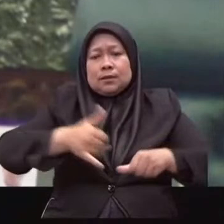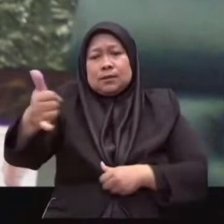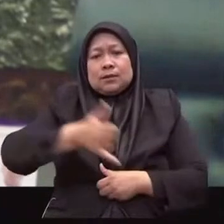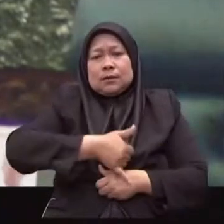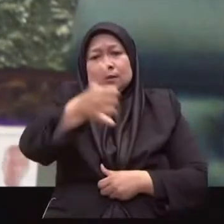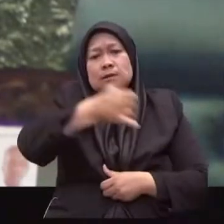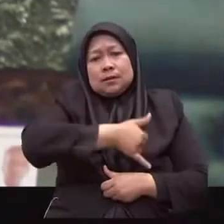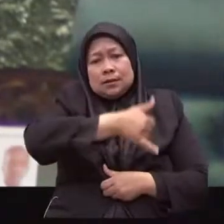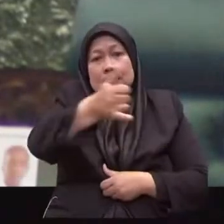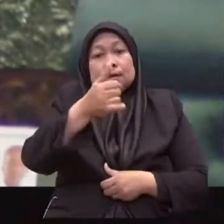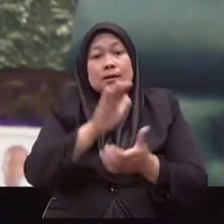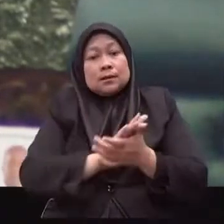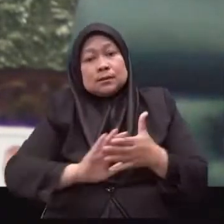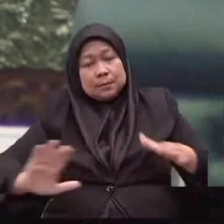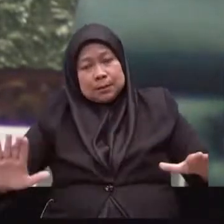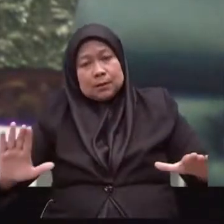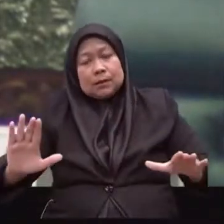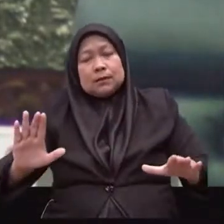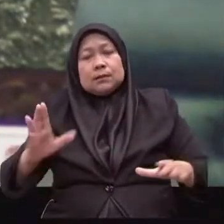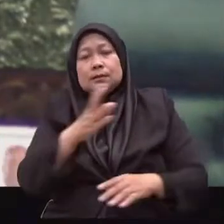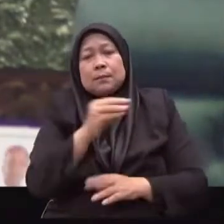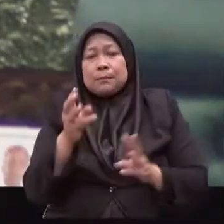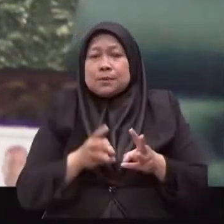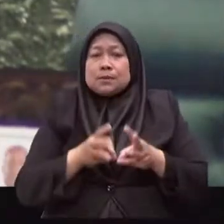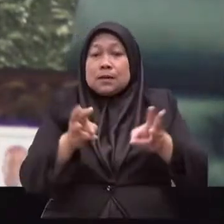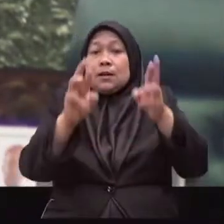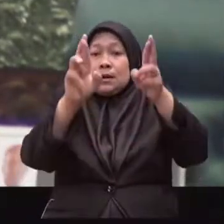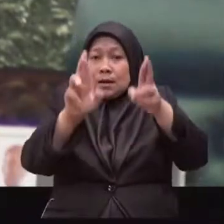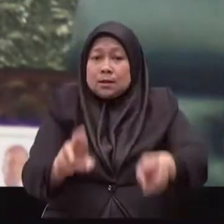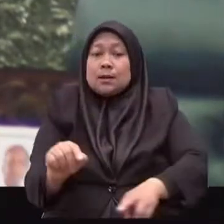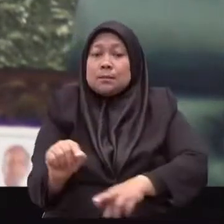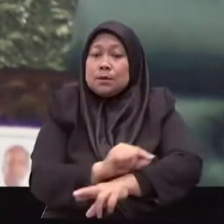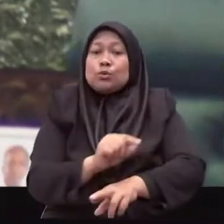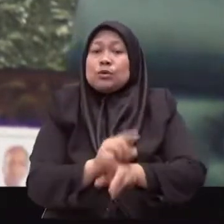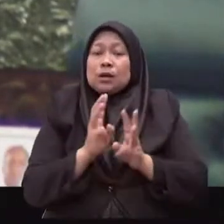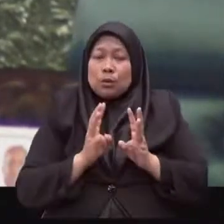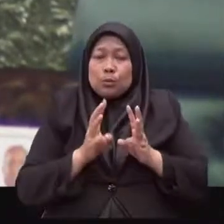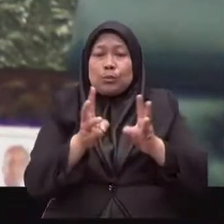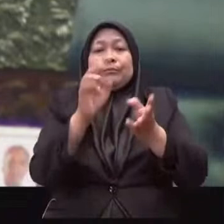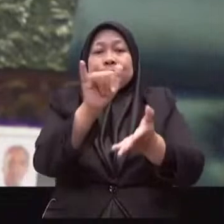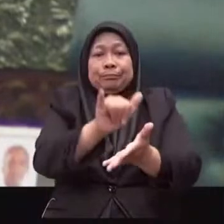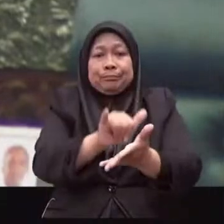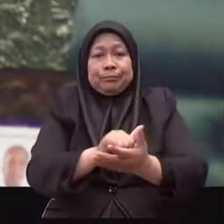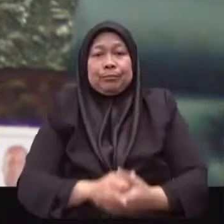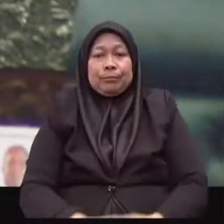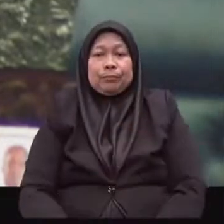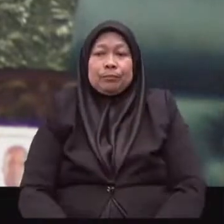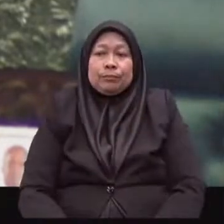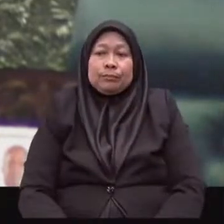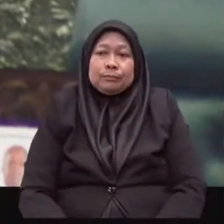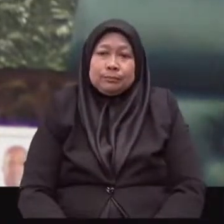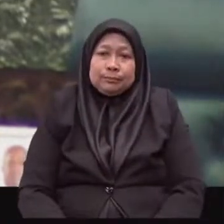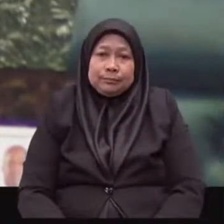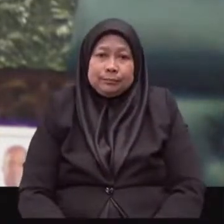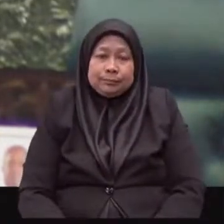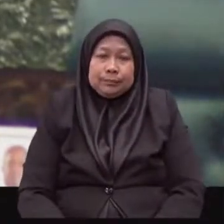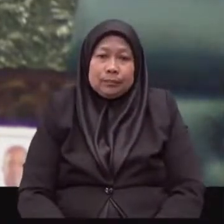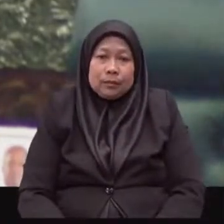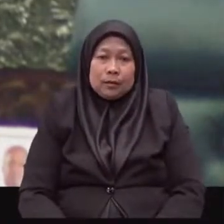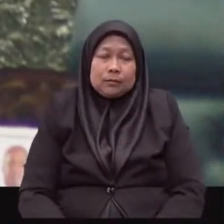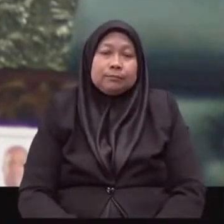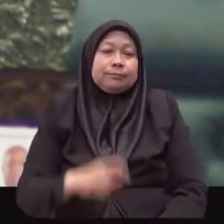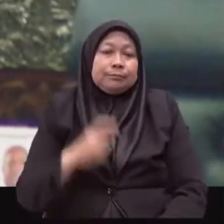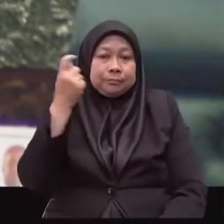teknologi perdebatan dan industri ekonomi digital boleh dikatakan sektor